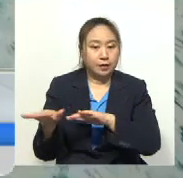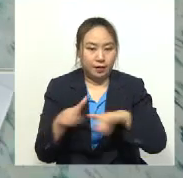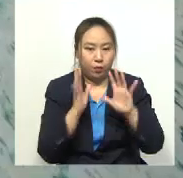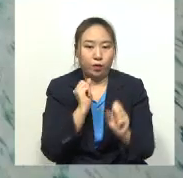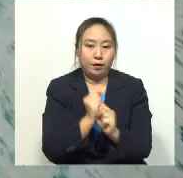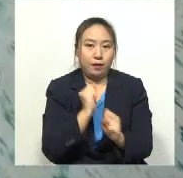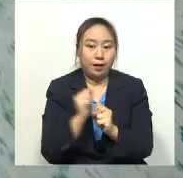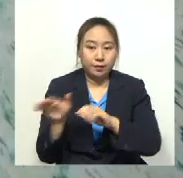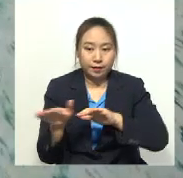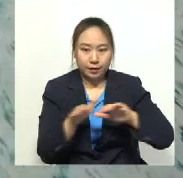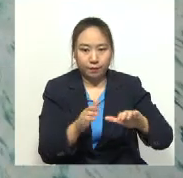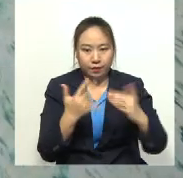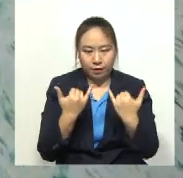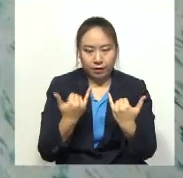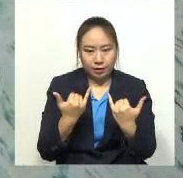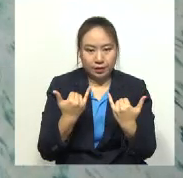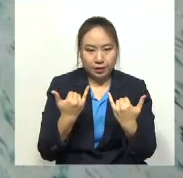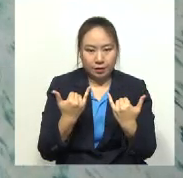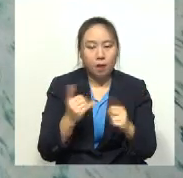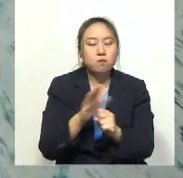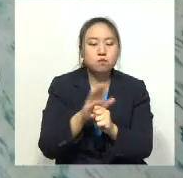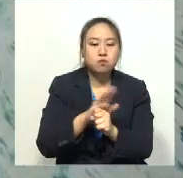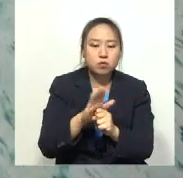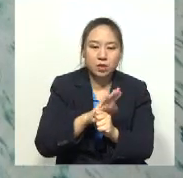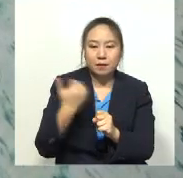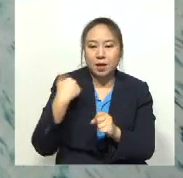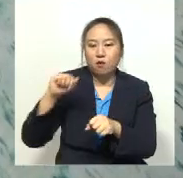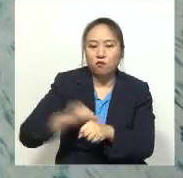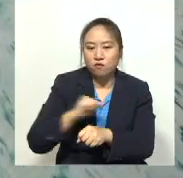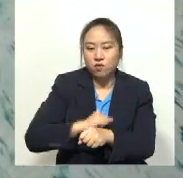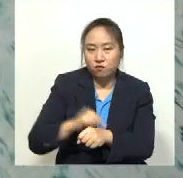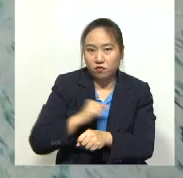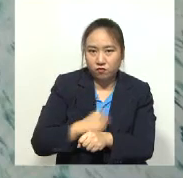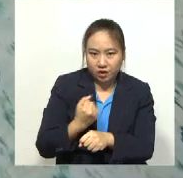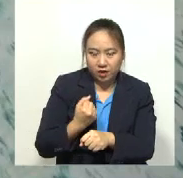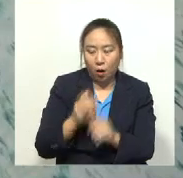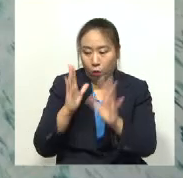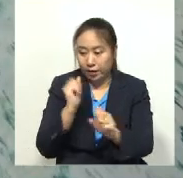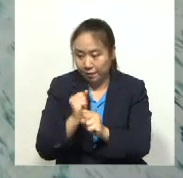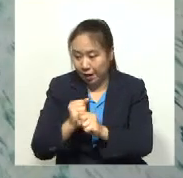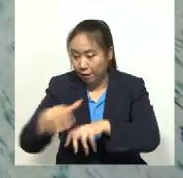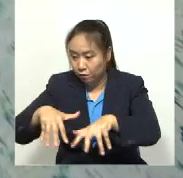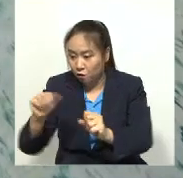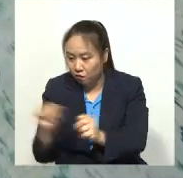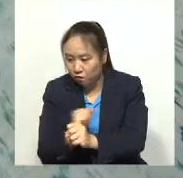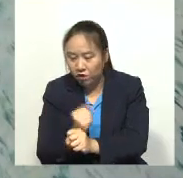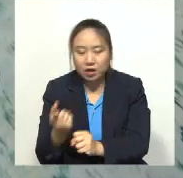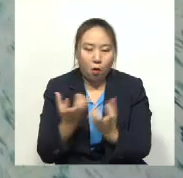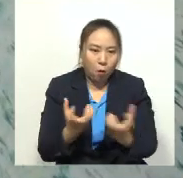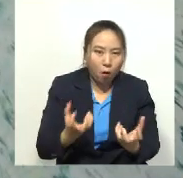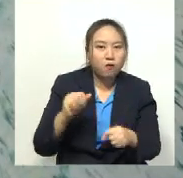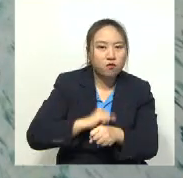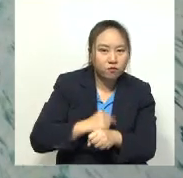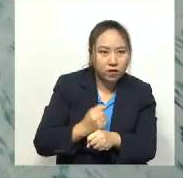นะครับก็คือเราได้จังหวะพอดีเราได้มีการฝึกการใช้คนแล้วก็ใช้อุปกรณ์รุ่นที่หนึ่งแล้วก็ใช้ชุด